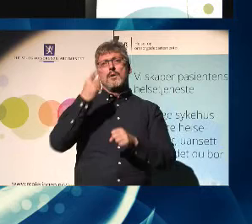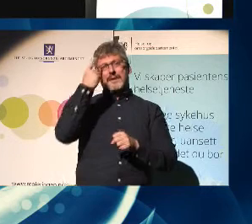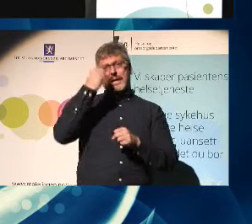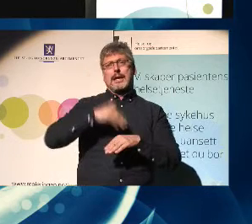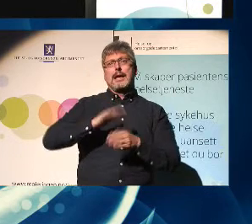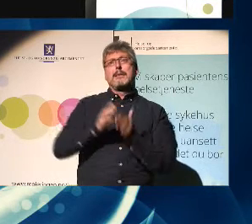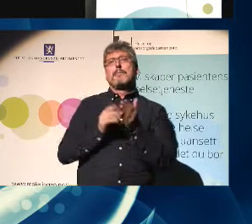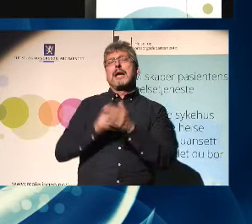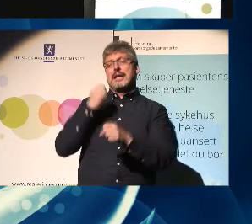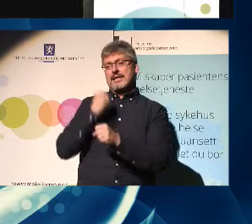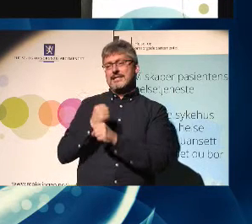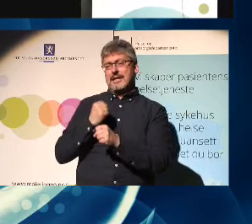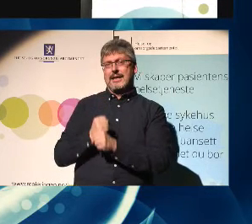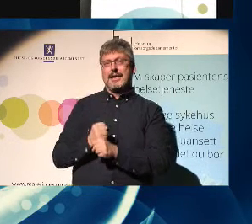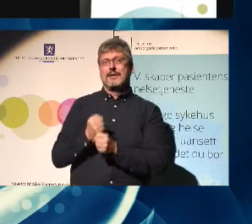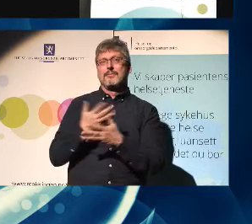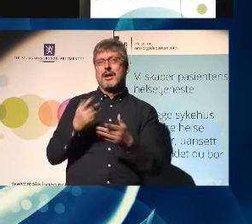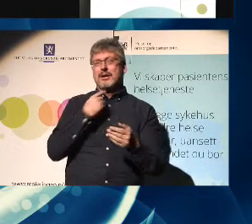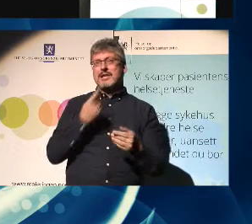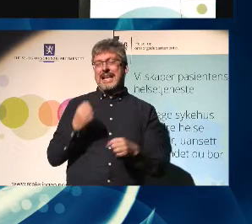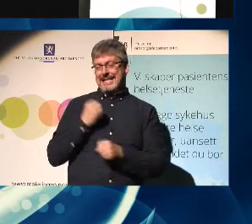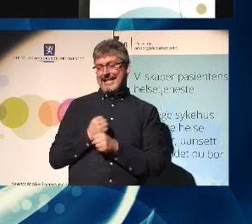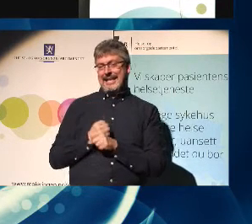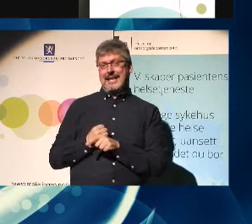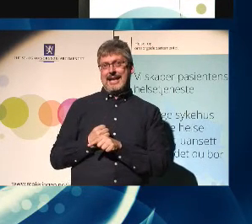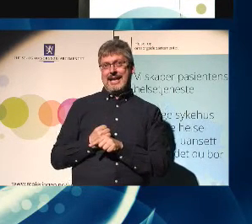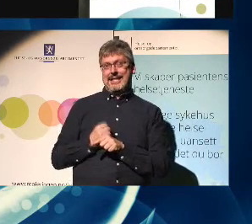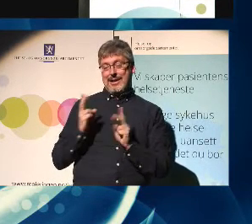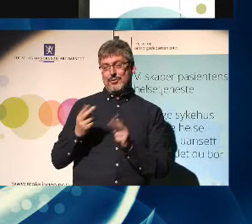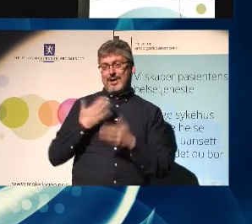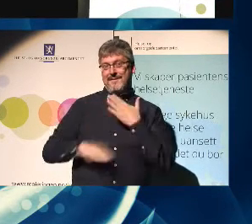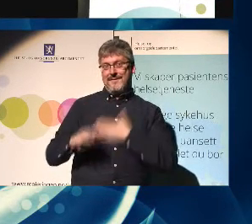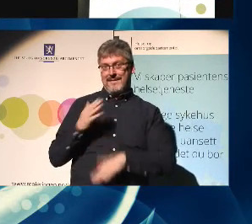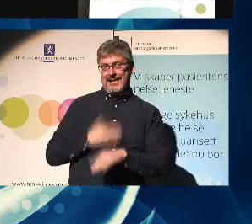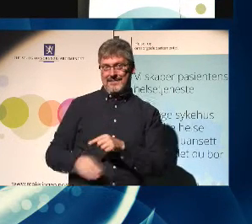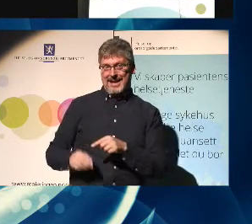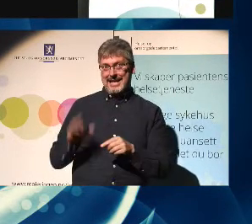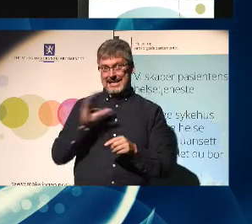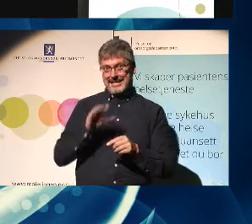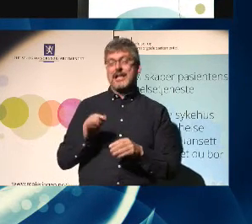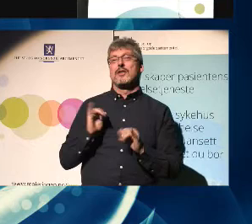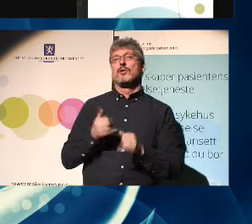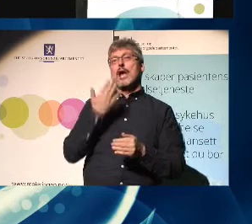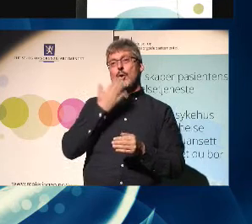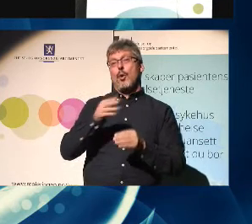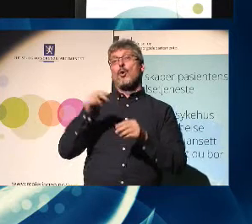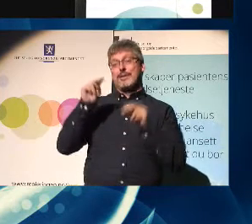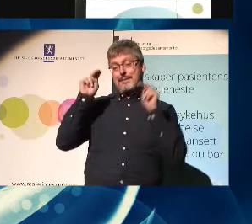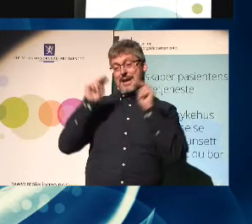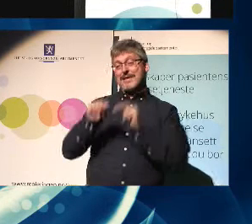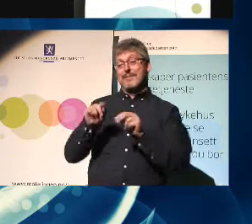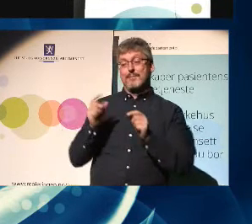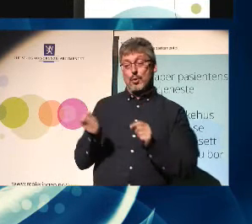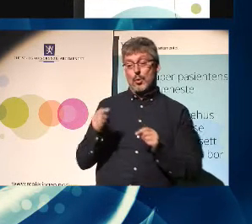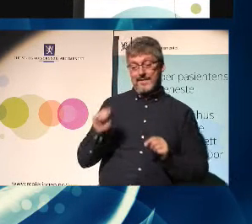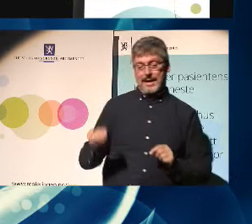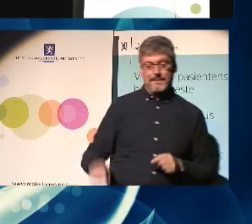sikkerhet. Og da var det noen som sa til meg at sikkerhet jo også velferd, Cecilie, og det et godt perspektiv på noe av dette.